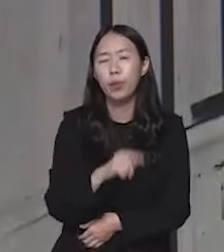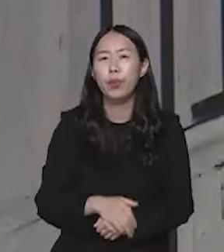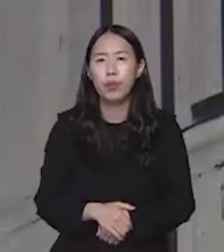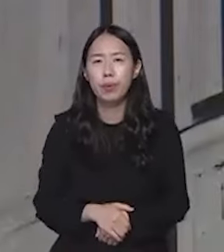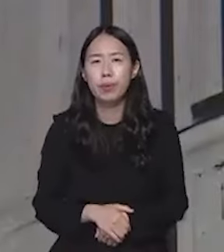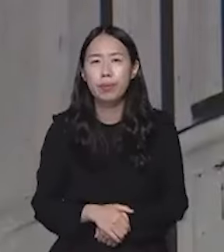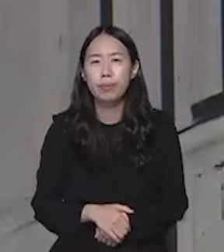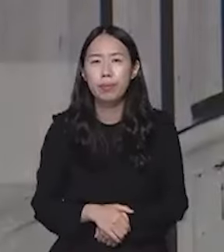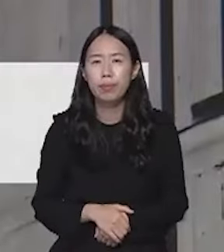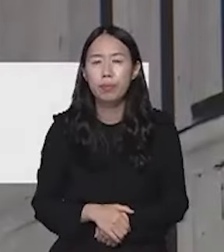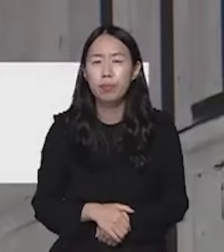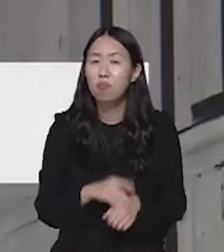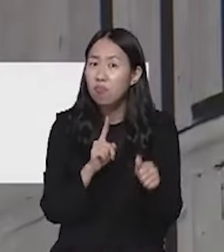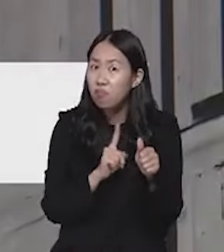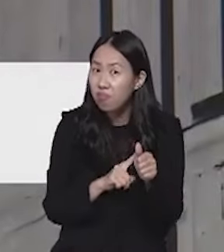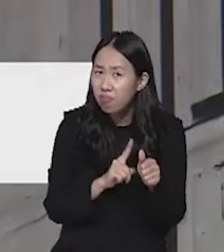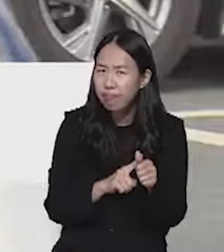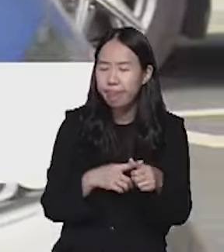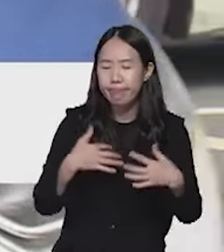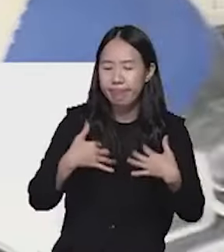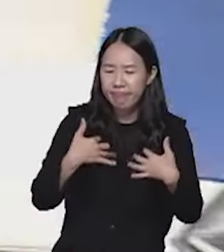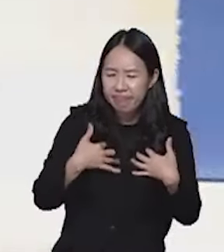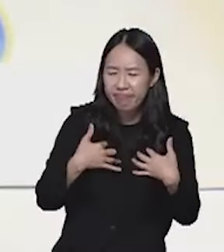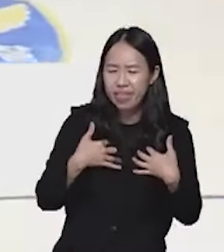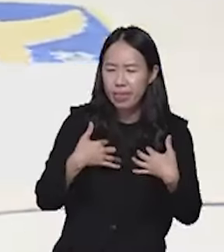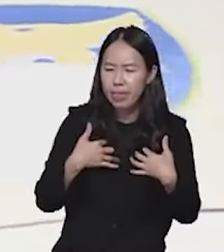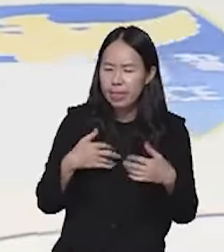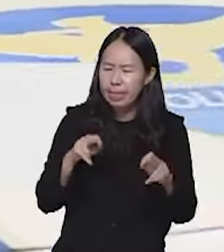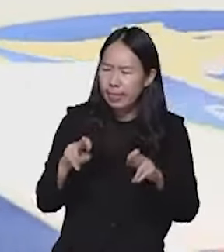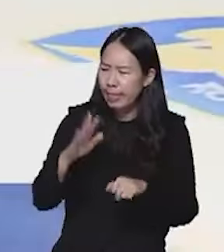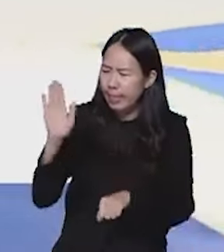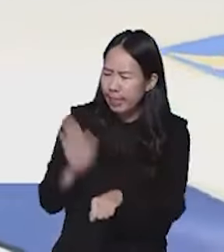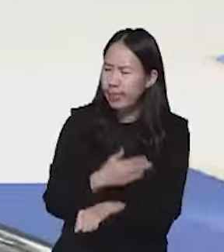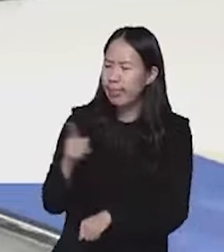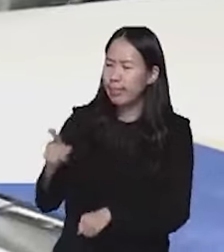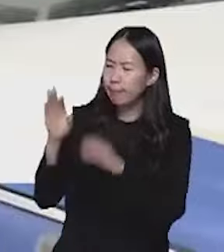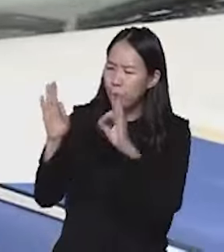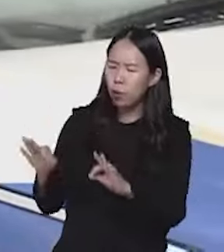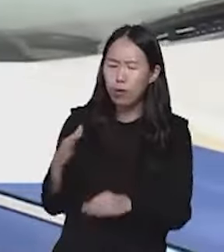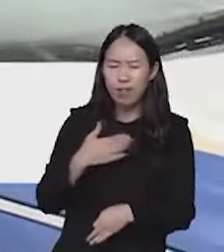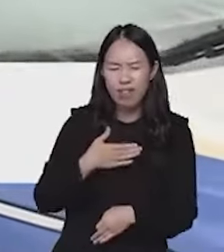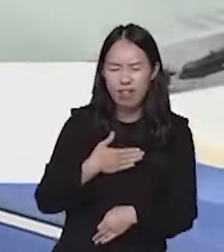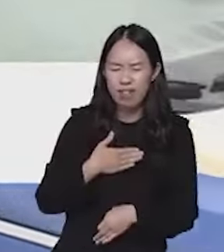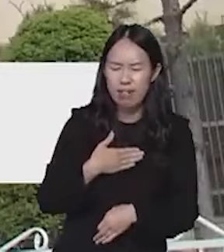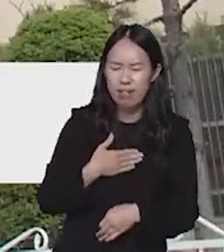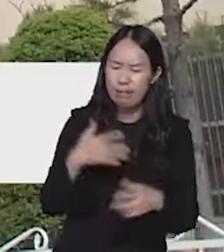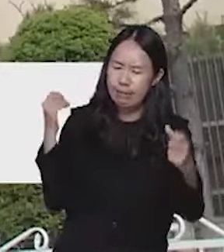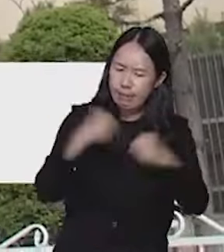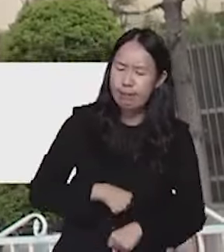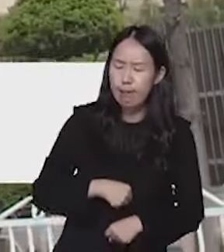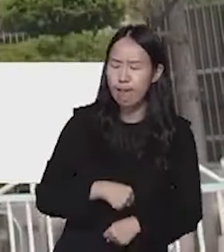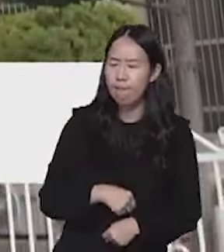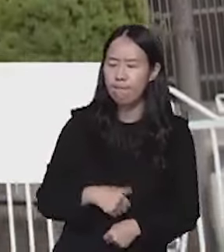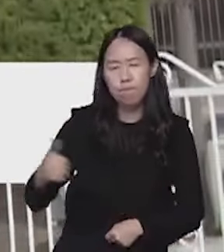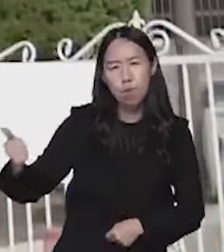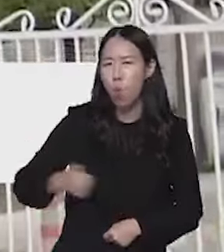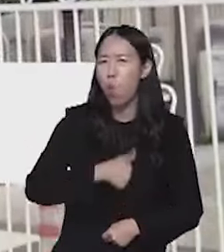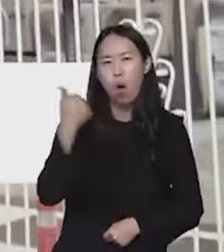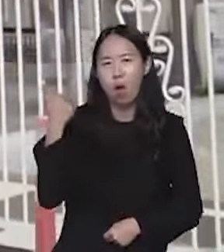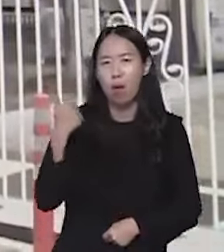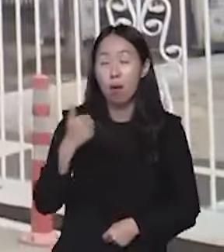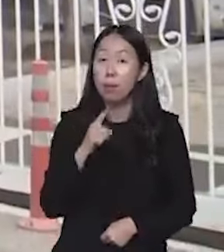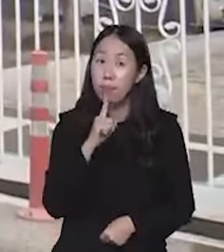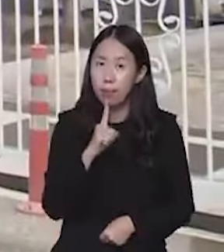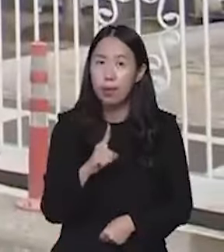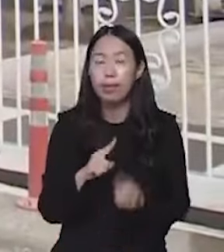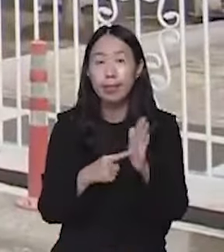확인됐습니다. A씨는 게임에 서툰 피해자 때문에 자신의 캐릭터가 죽고 게임도 망쳐 화가 났다고 진술한